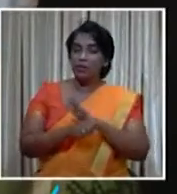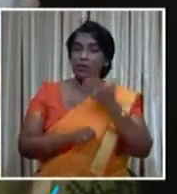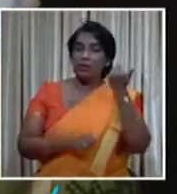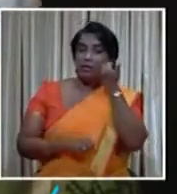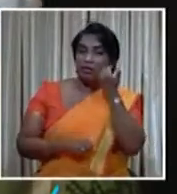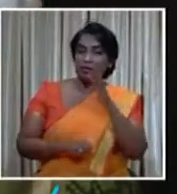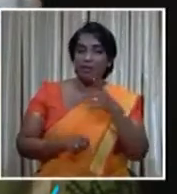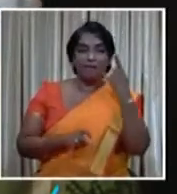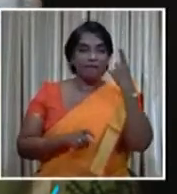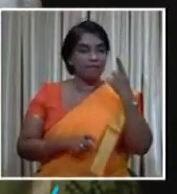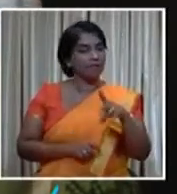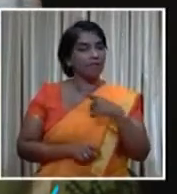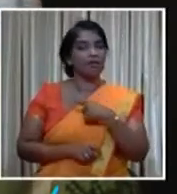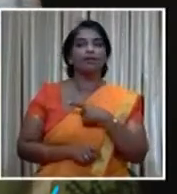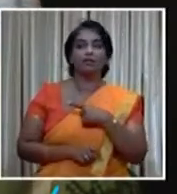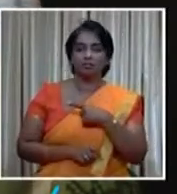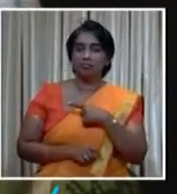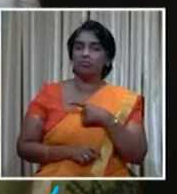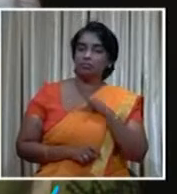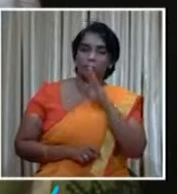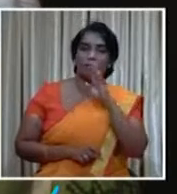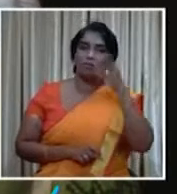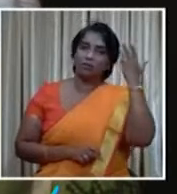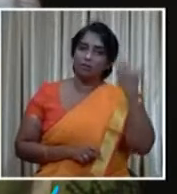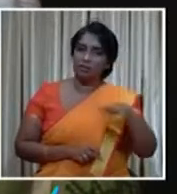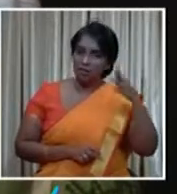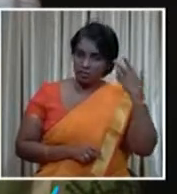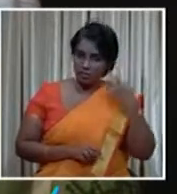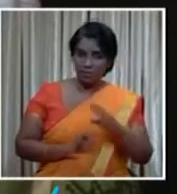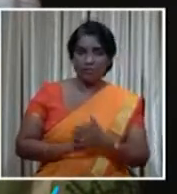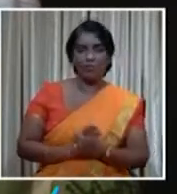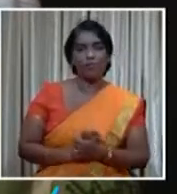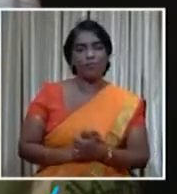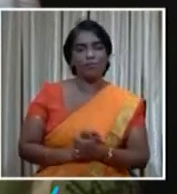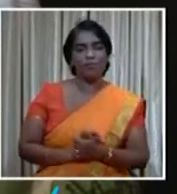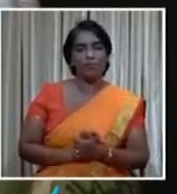COVID-19 රෝගයේ හේතුවෙන් එවන විට අහිමිව තිබුණා.